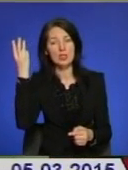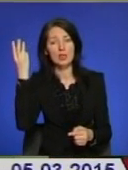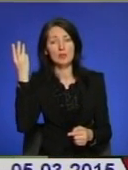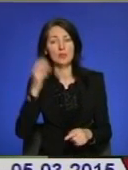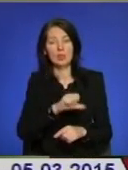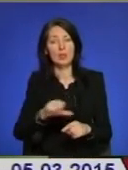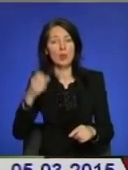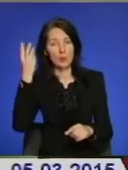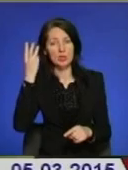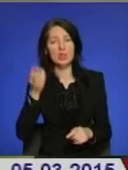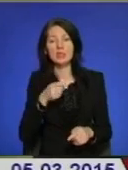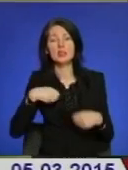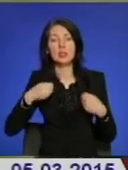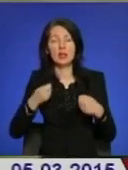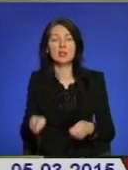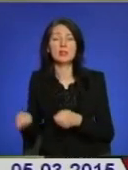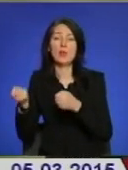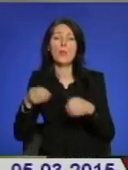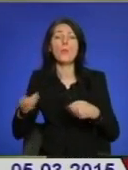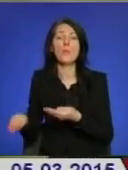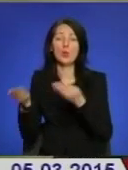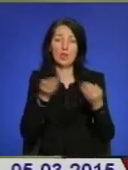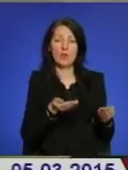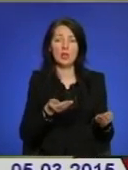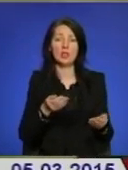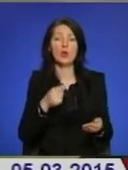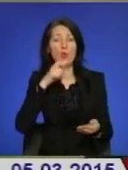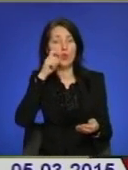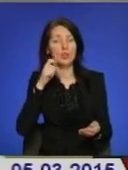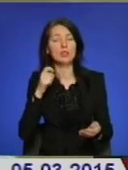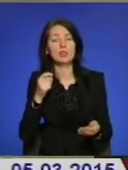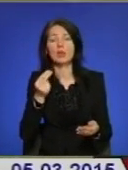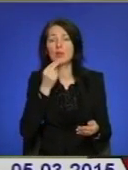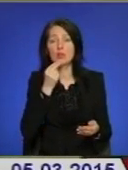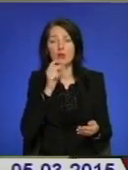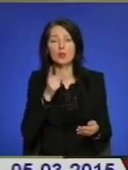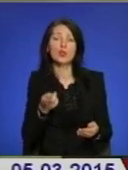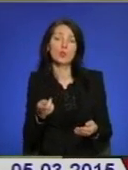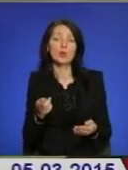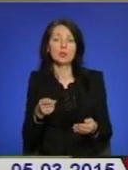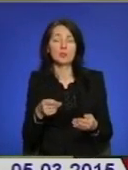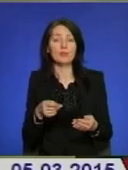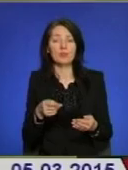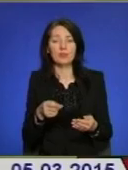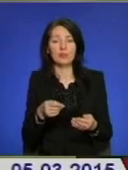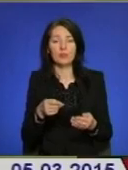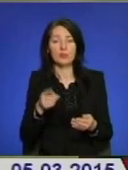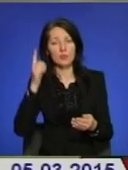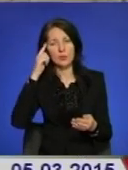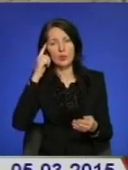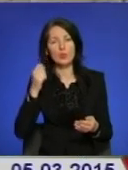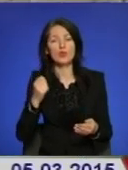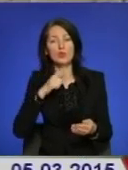подавати українські страви, щоб схилити їх на нашу сторону. Так що українцям українські вареники, я думаю, піднімуть як найкраще воєнний